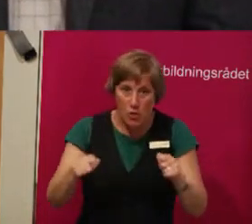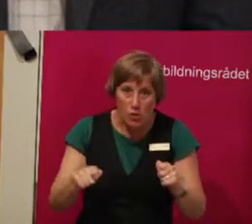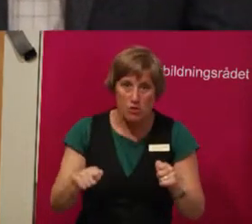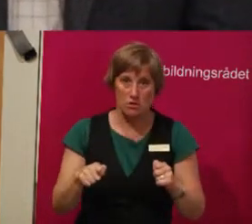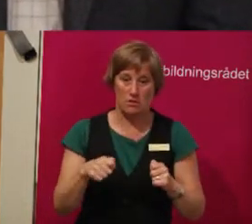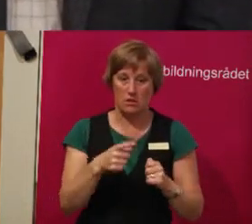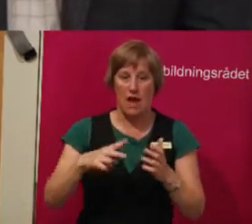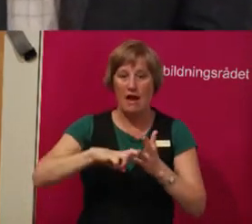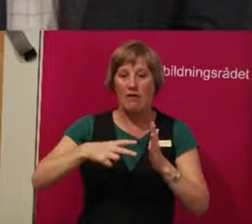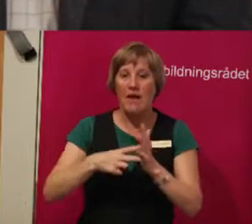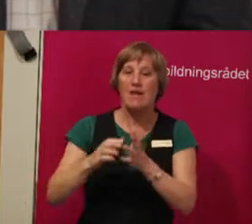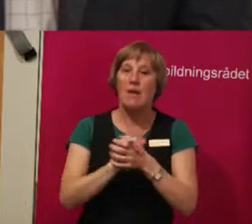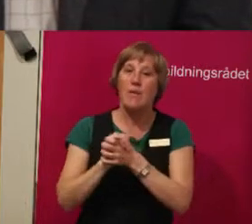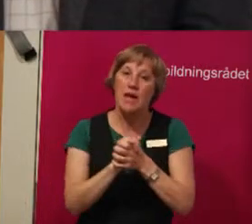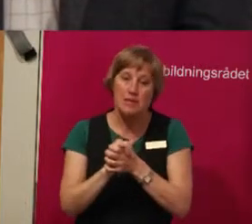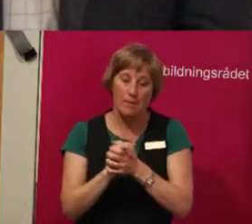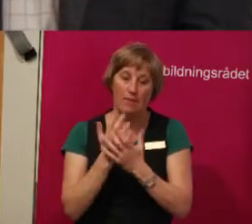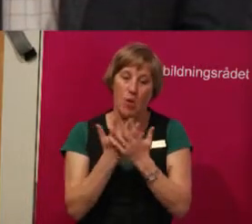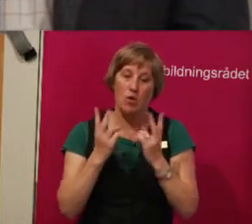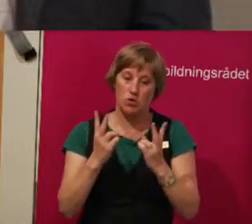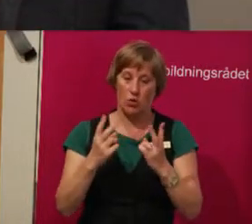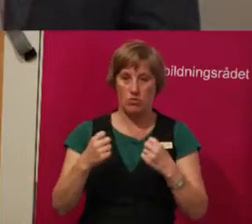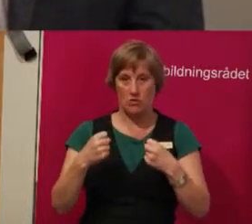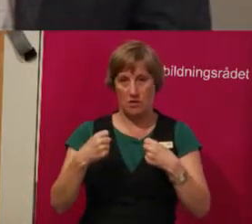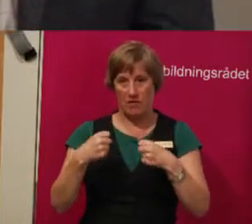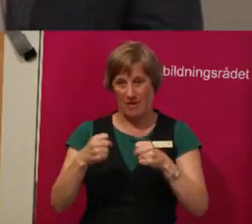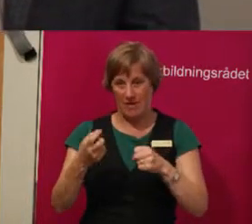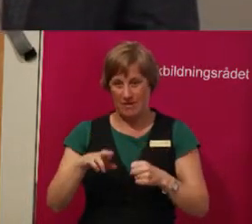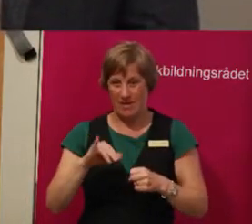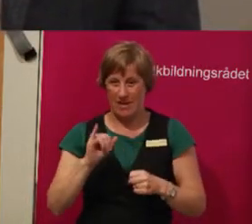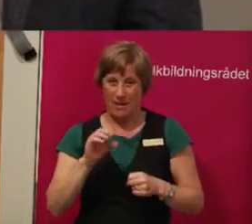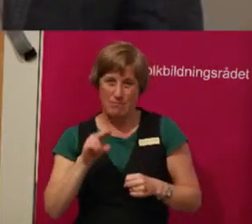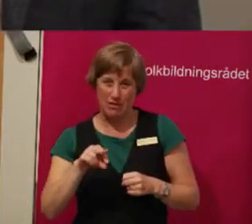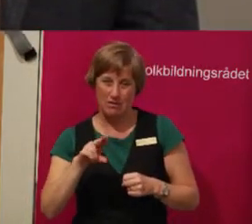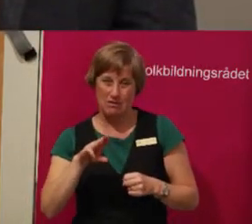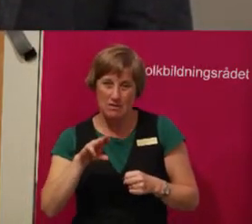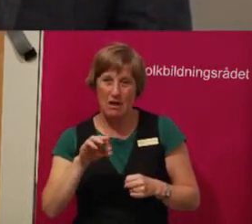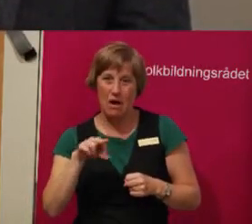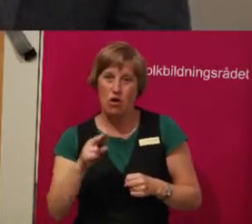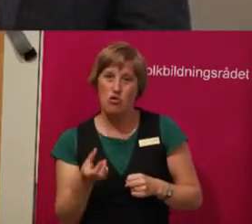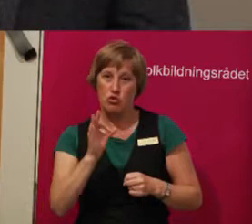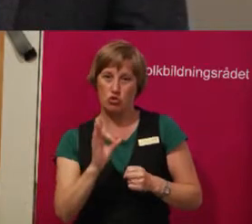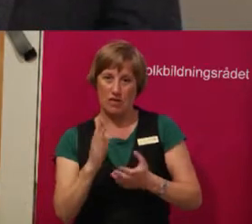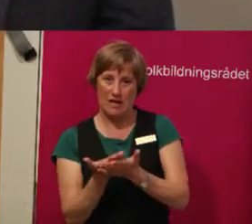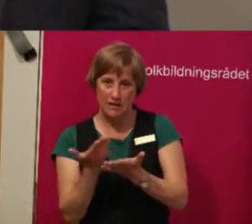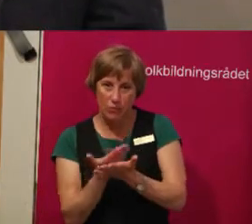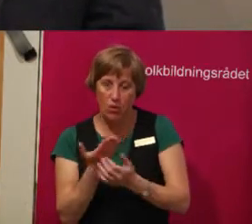tillsammans. Så mycket av den här verksamheten som Ibn Rushd har till exempel, när jag pratar med dem i Helsingborg, så pratar vi om